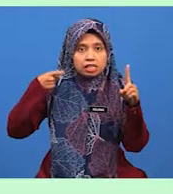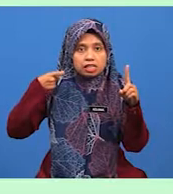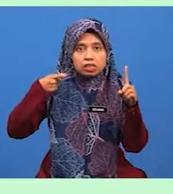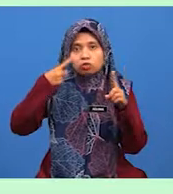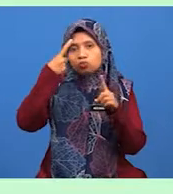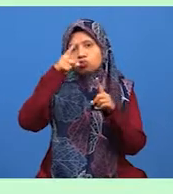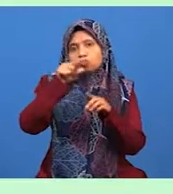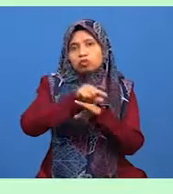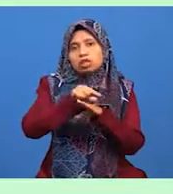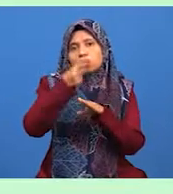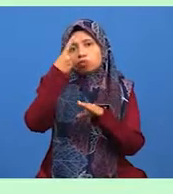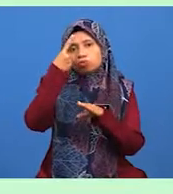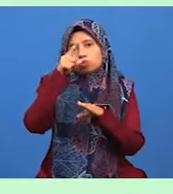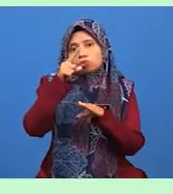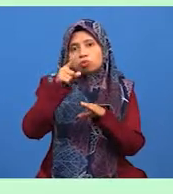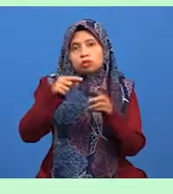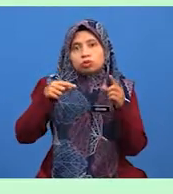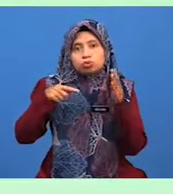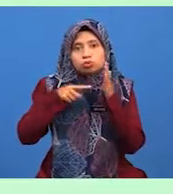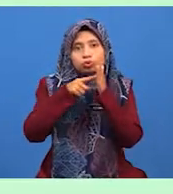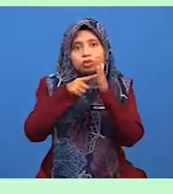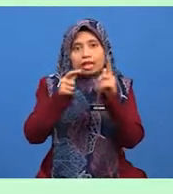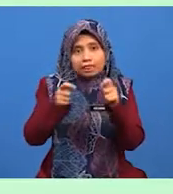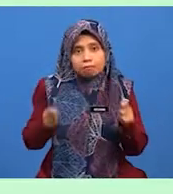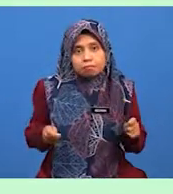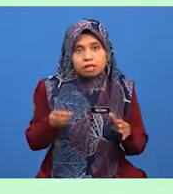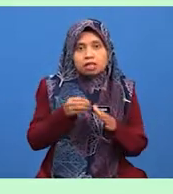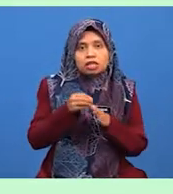dari digunakan untuk menunjukkan